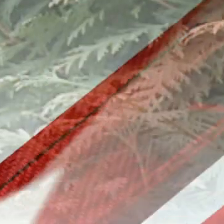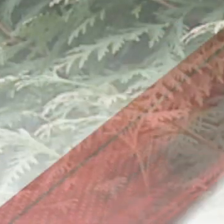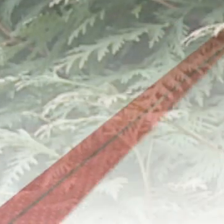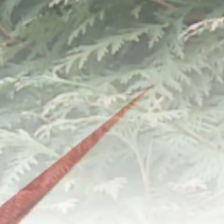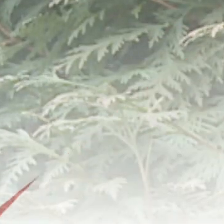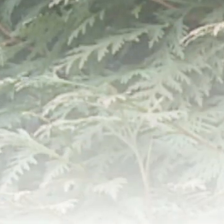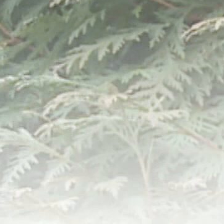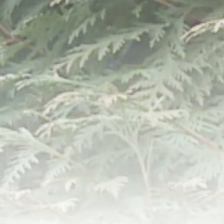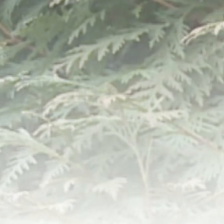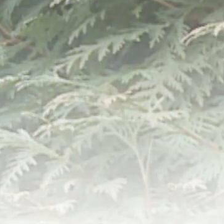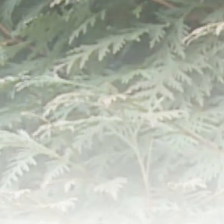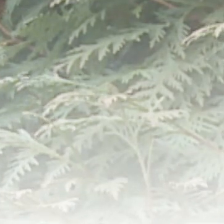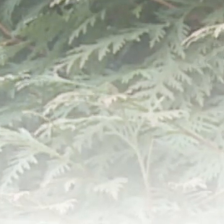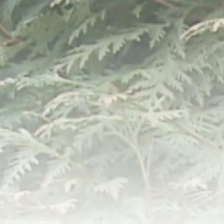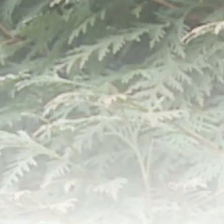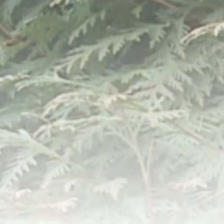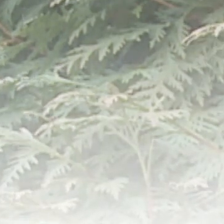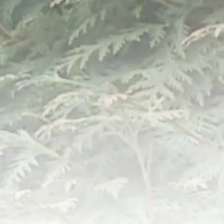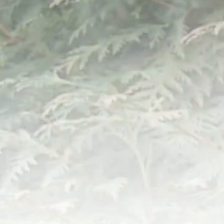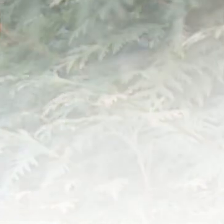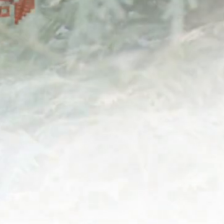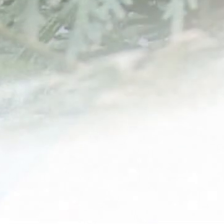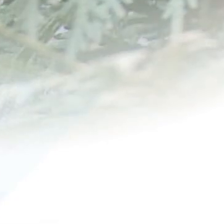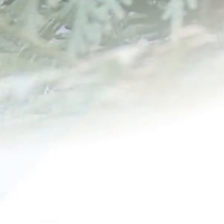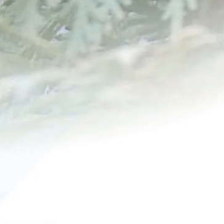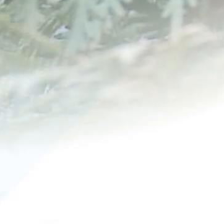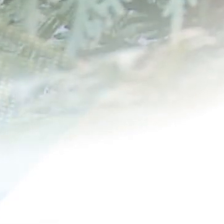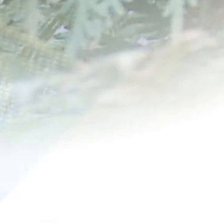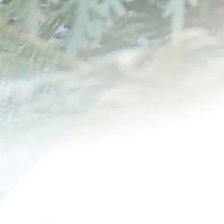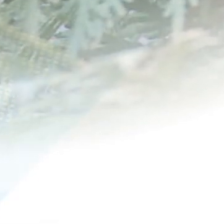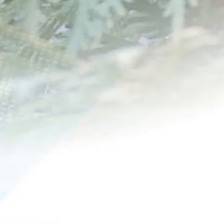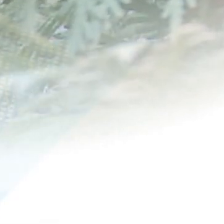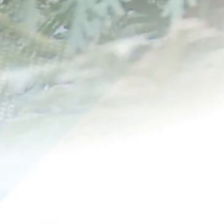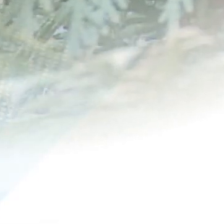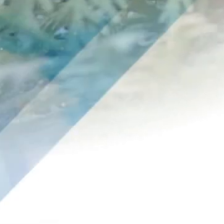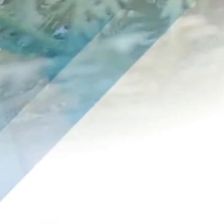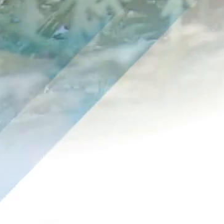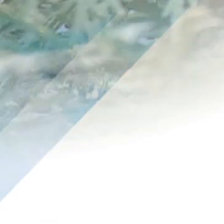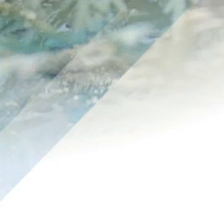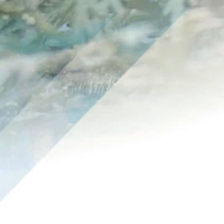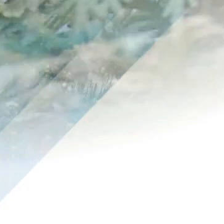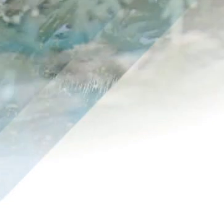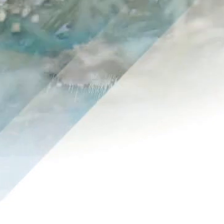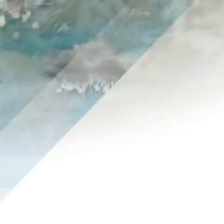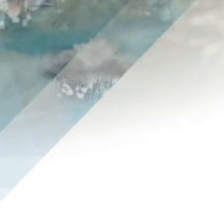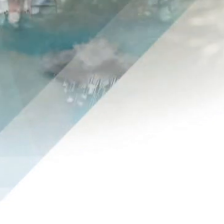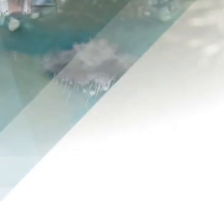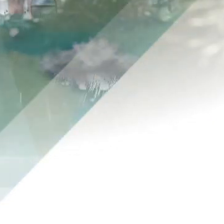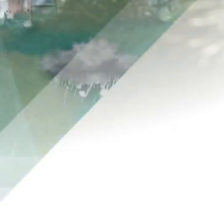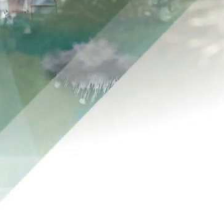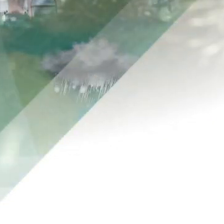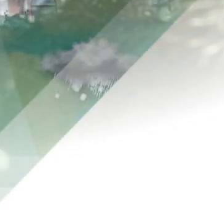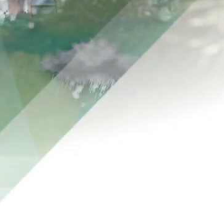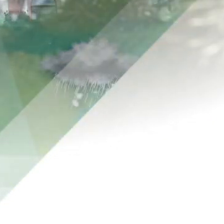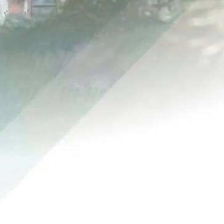13:54 пачнецца 10-й день месяцовага циклу. Аўторак будзе даволі складаным. Трэба быць гатовым